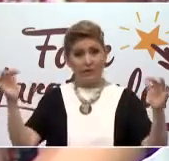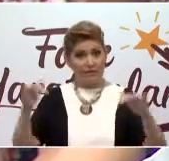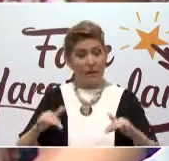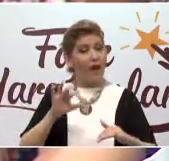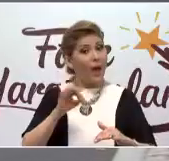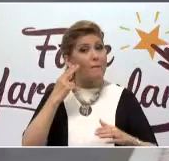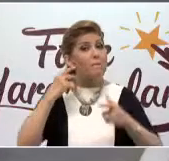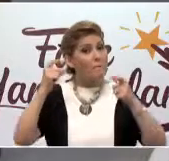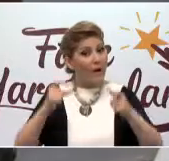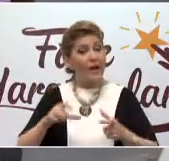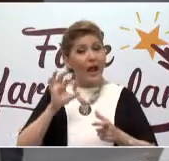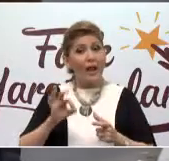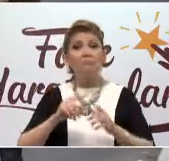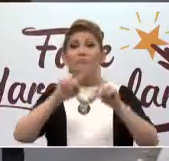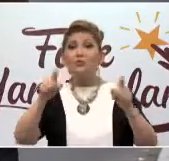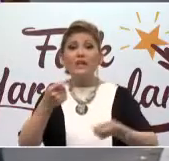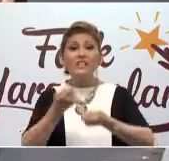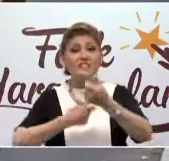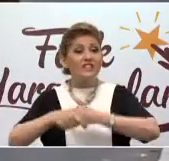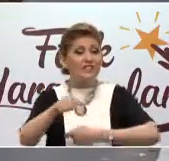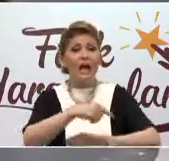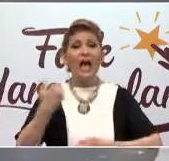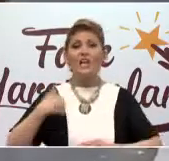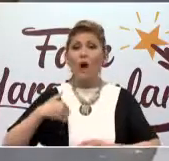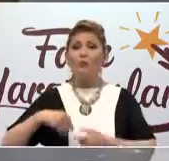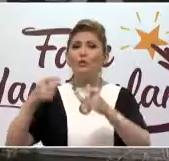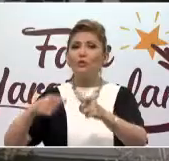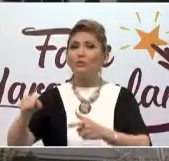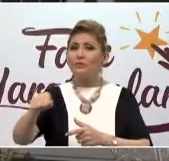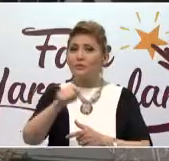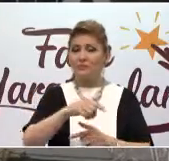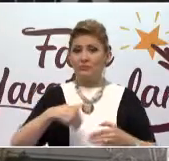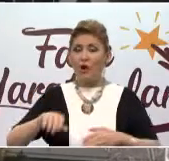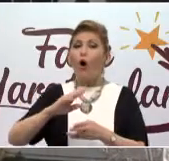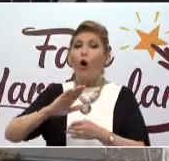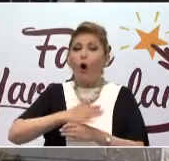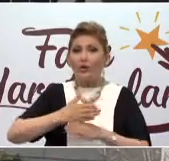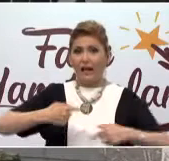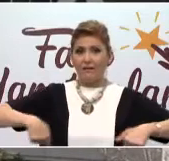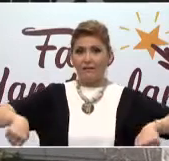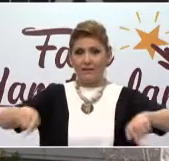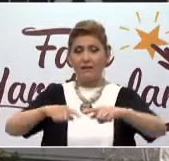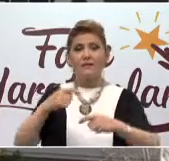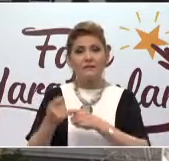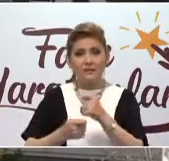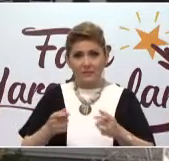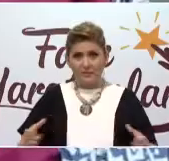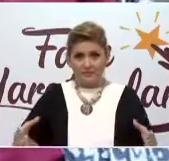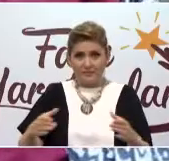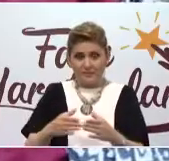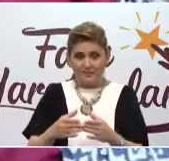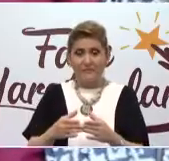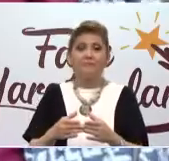hem mahalleliyle hem esnafla hem kamu kurumlarıyla görüşüp aslında ortak bir paydaya ulaşmaya çalıştıkları